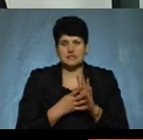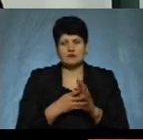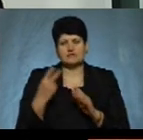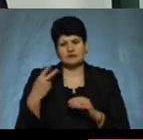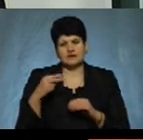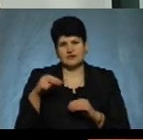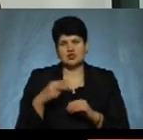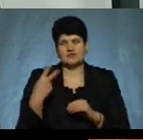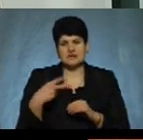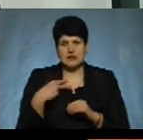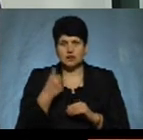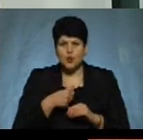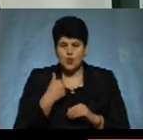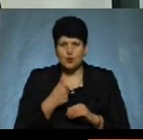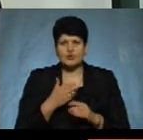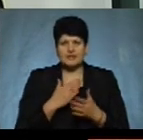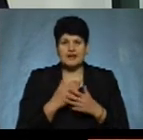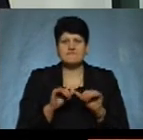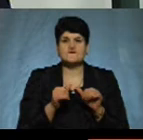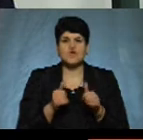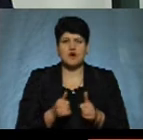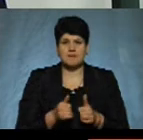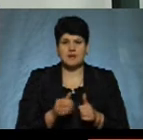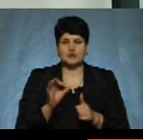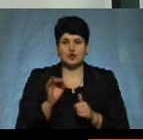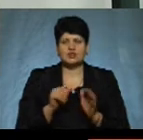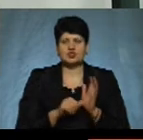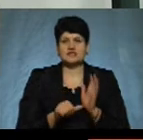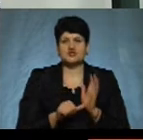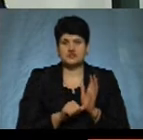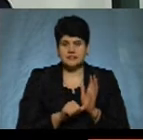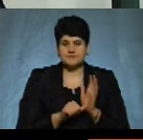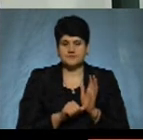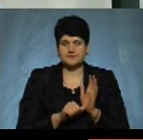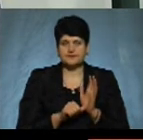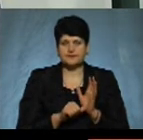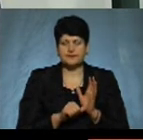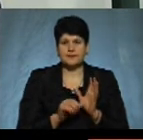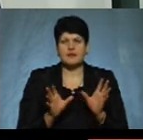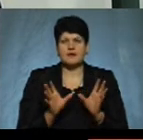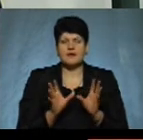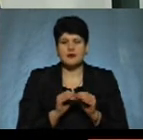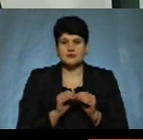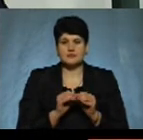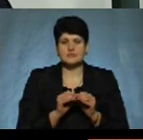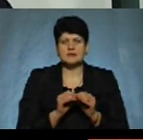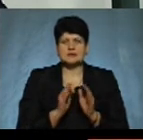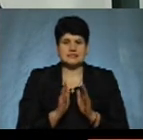2020 року є така форма 0,66, і разом з системою